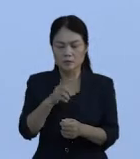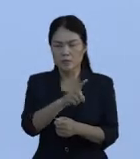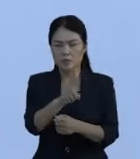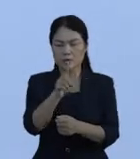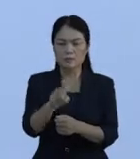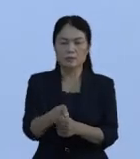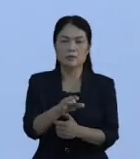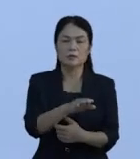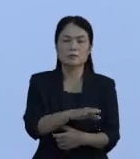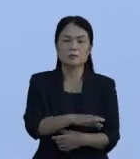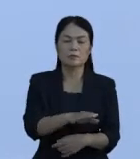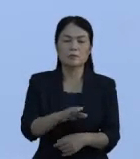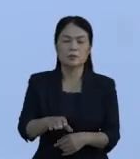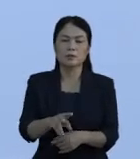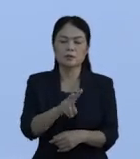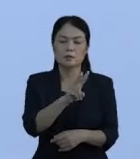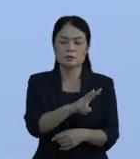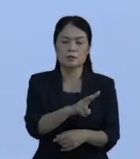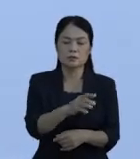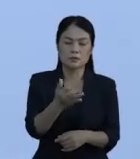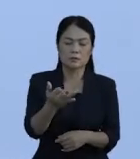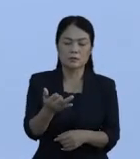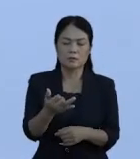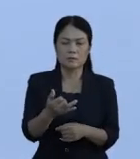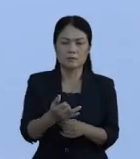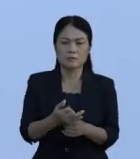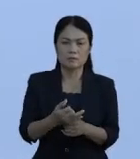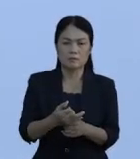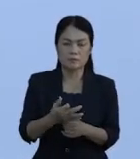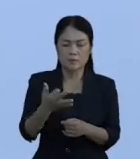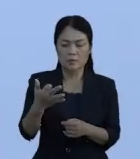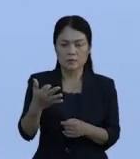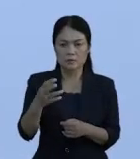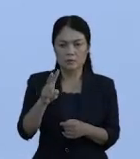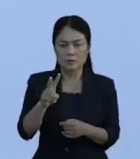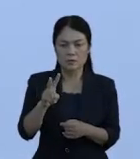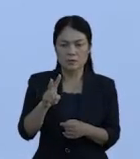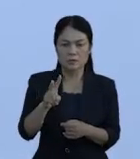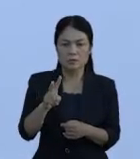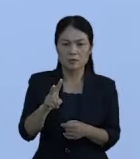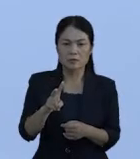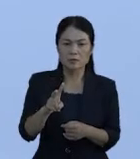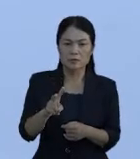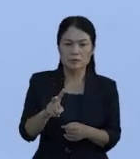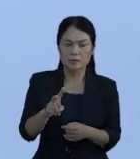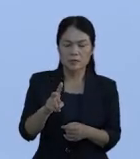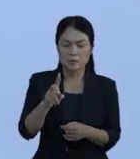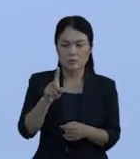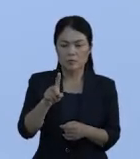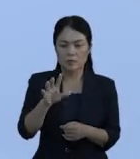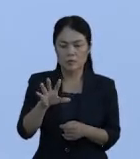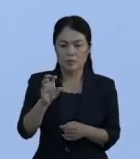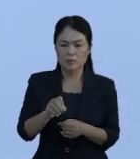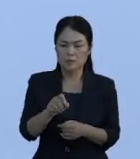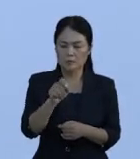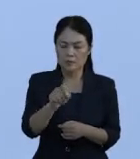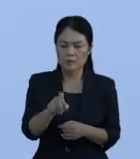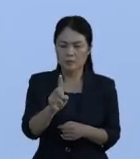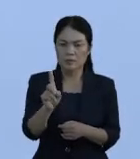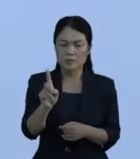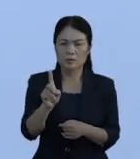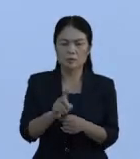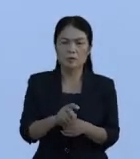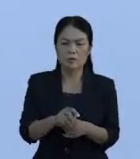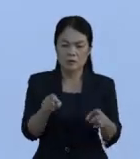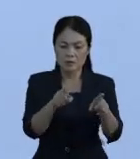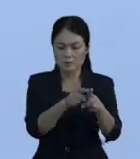ta pi liên còn phơi sai còn bảy mơn pi pon rồi hạ sập nó nghe viết thắt nơi cả anh chụp loại na này